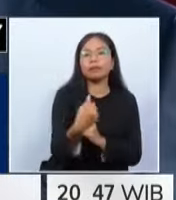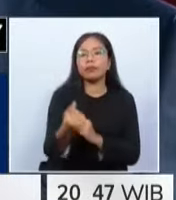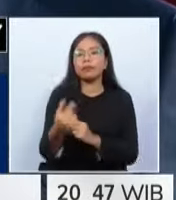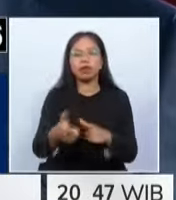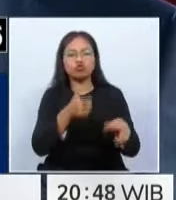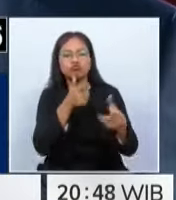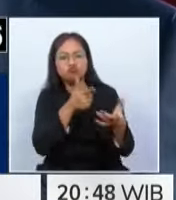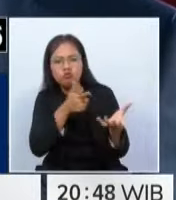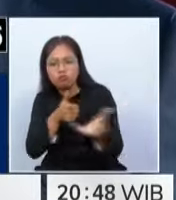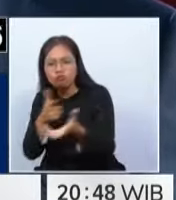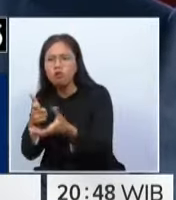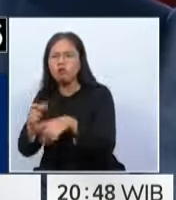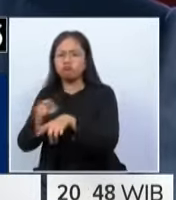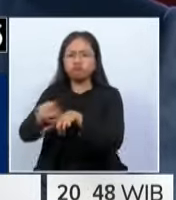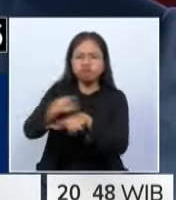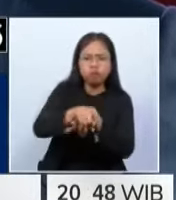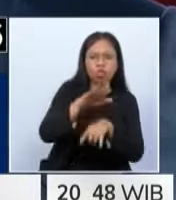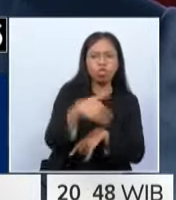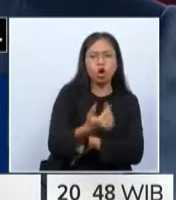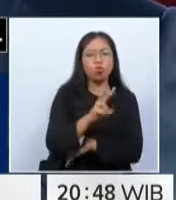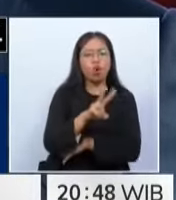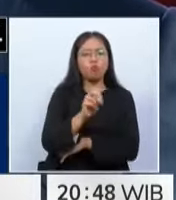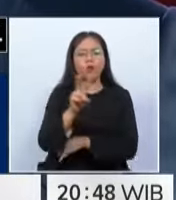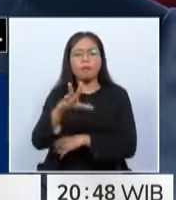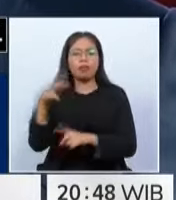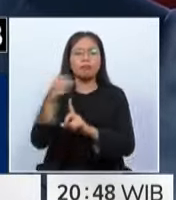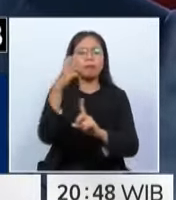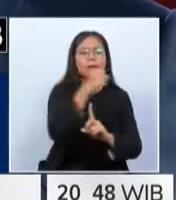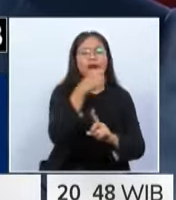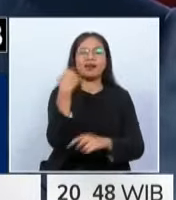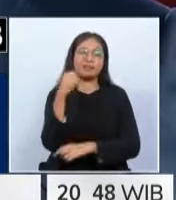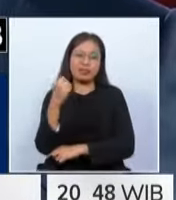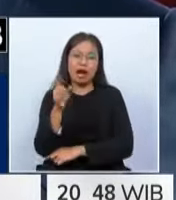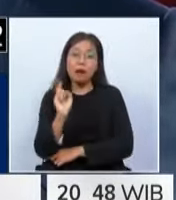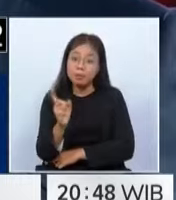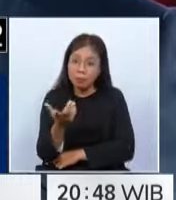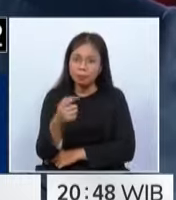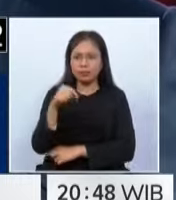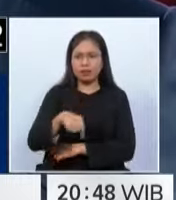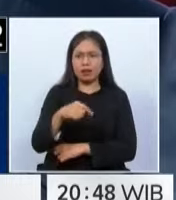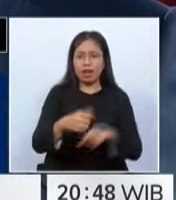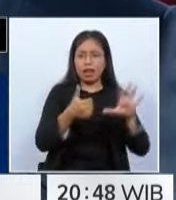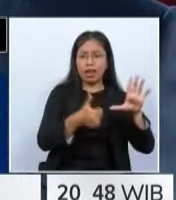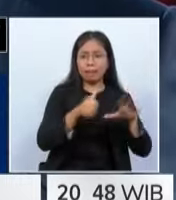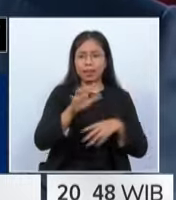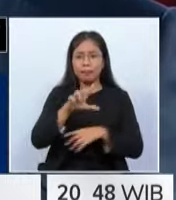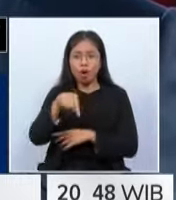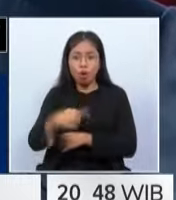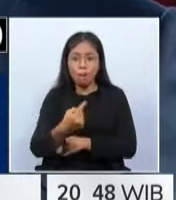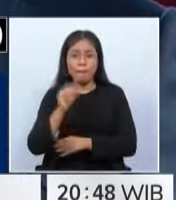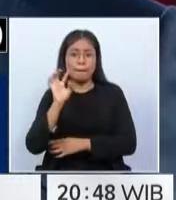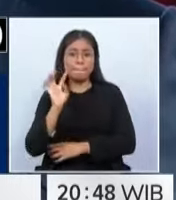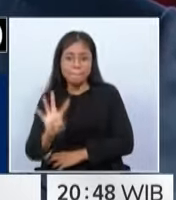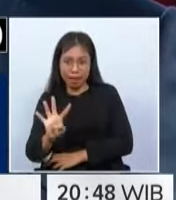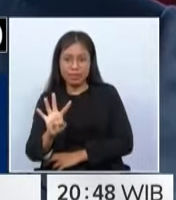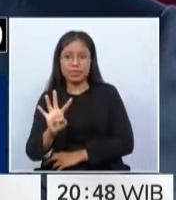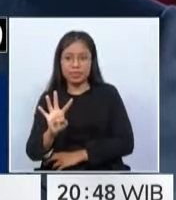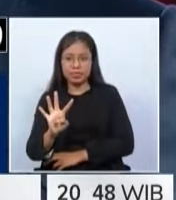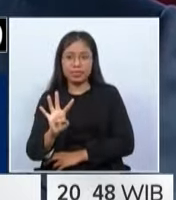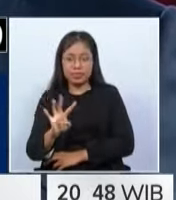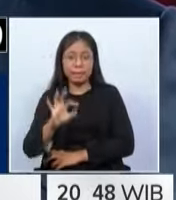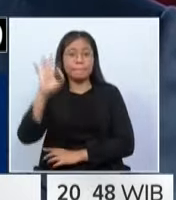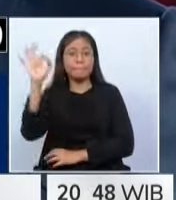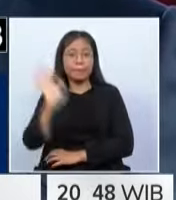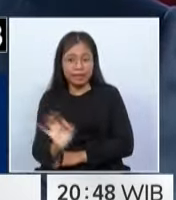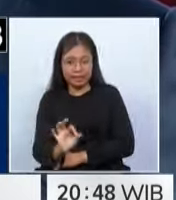tidak tercapai kira-kira Karena sekarang hanya 65,49% dari target kira-kira menjadi pertanyaan